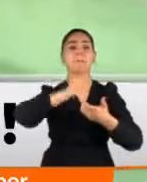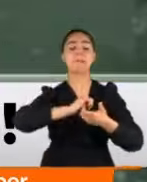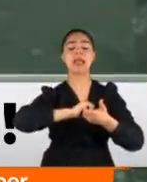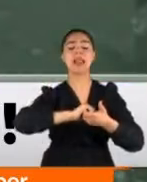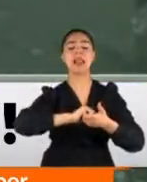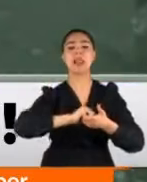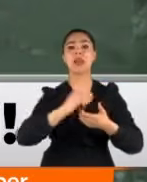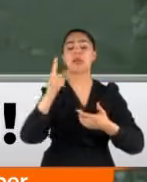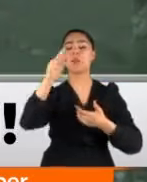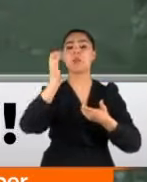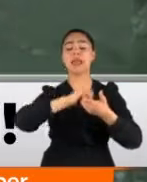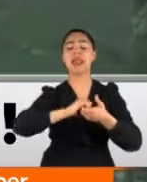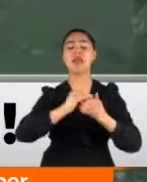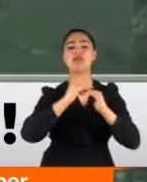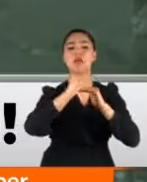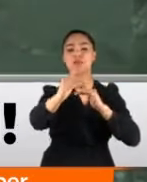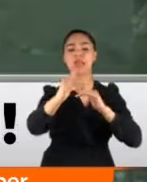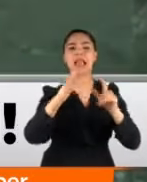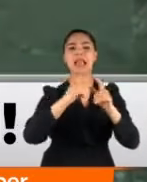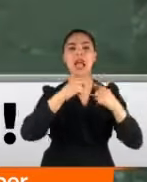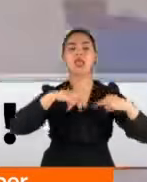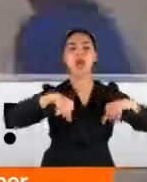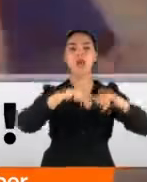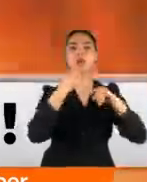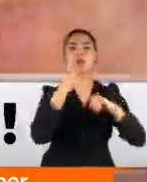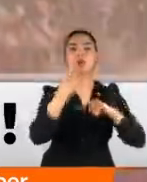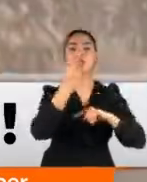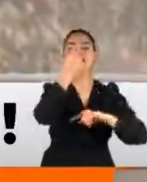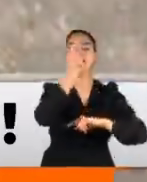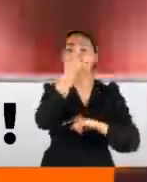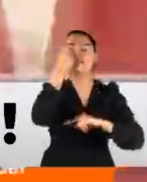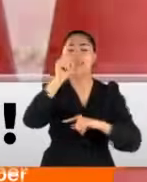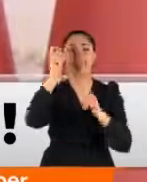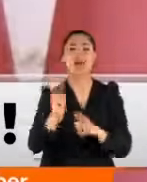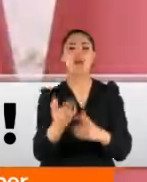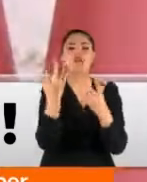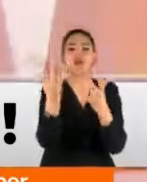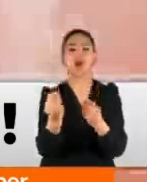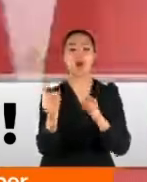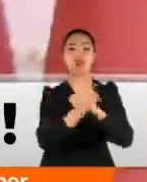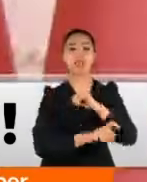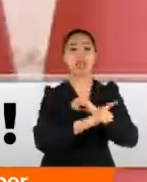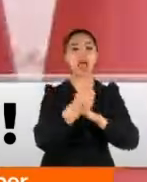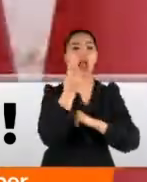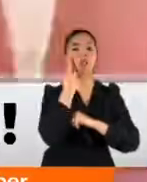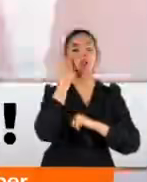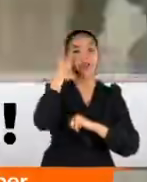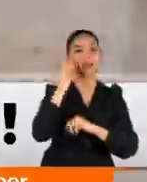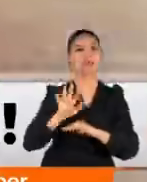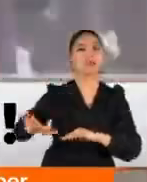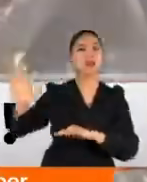Milletler genel Kurulu'nda söyledikleri bir gerçekleşti bu Terör devleti